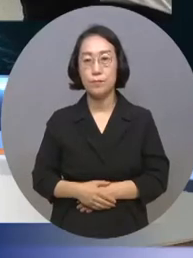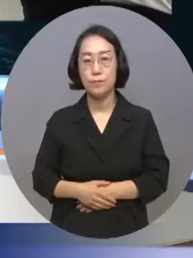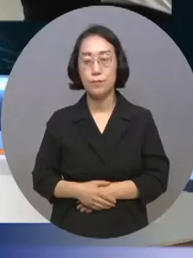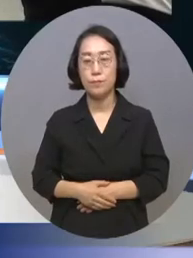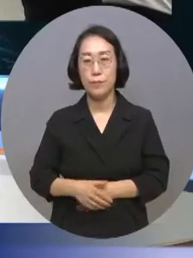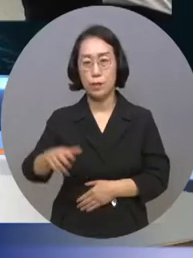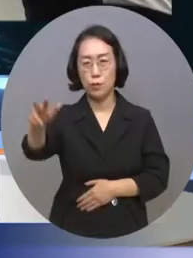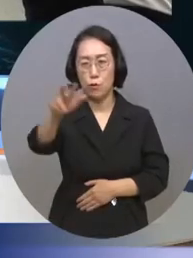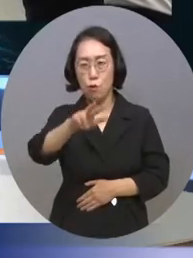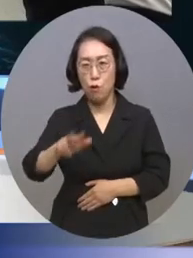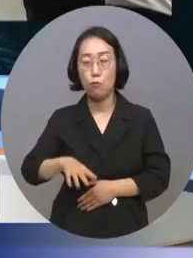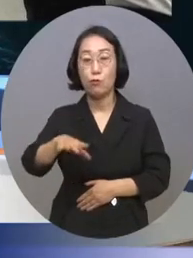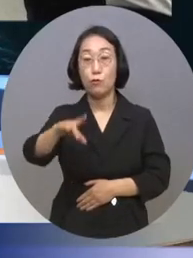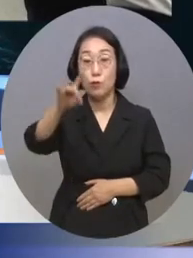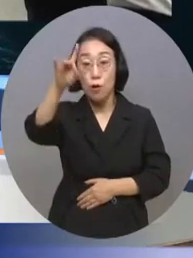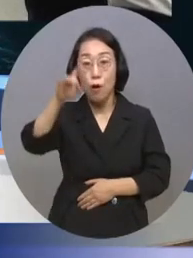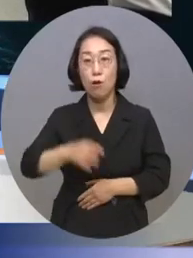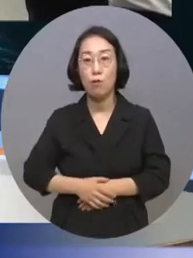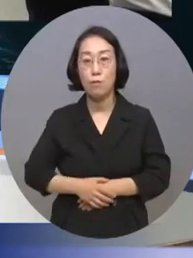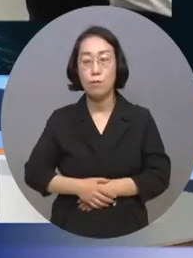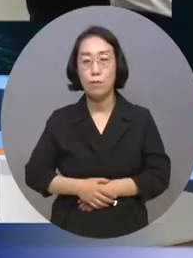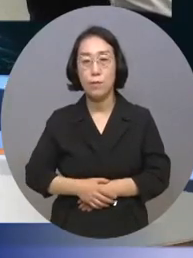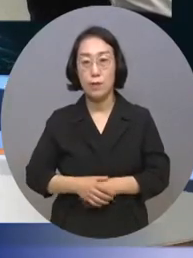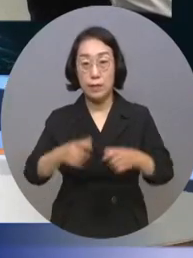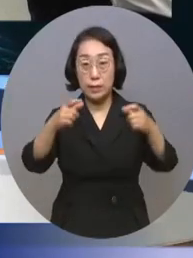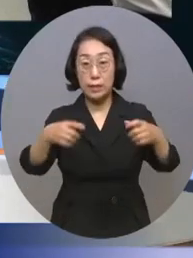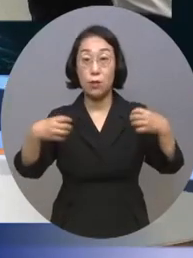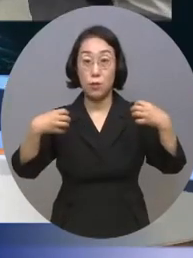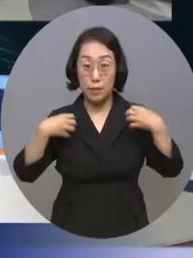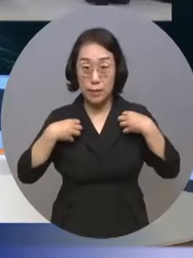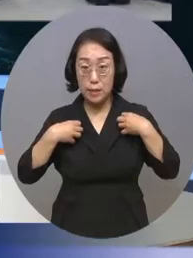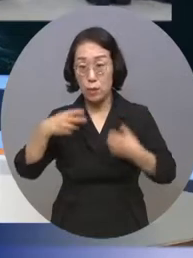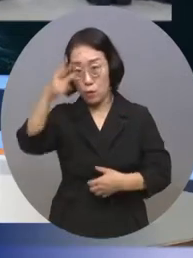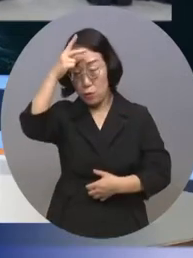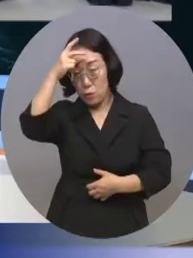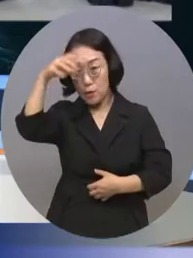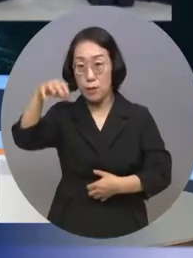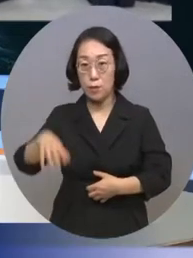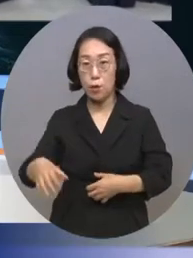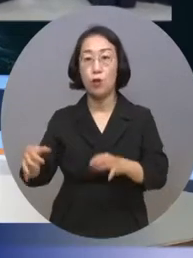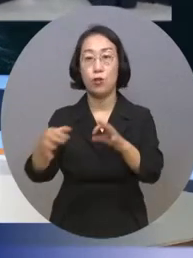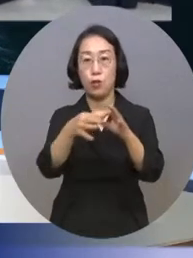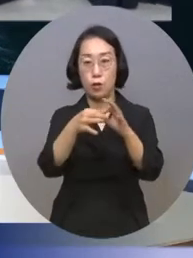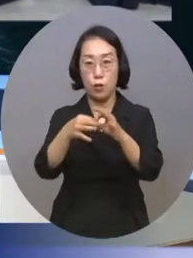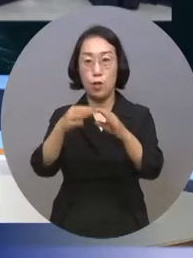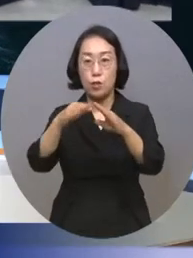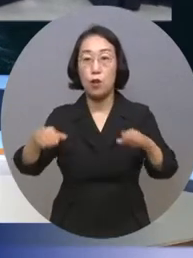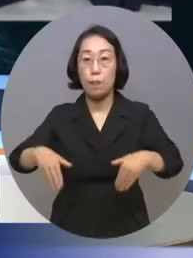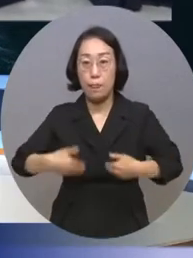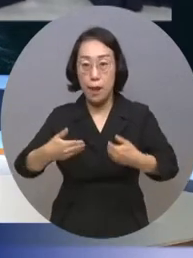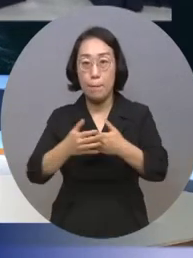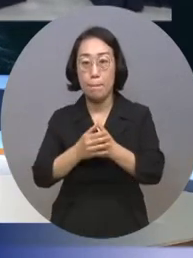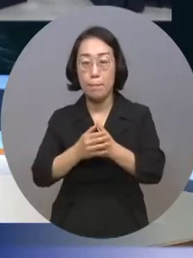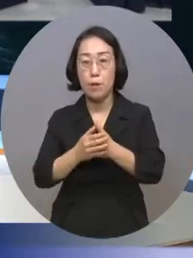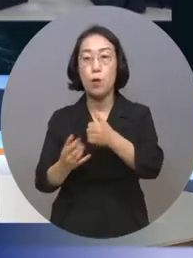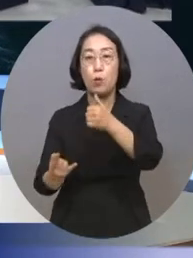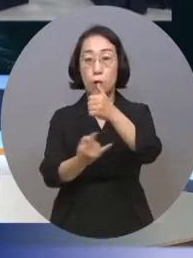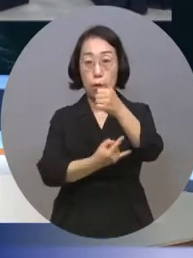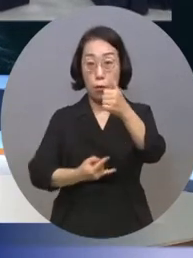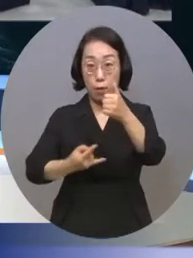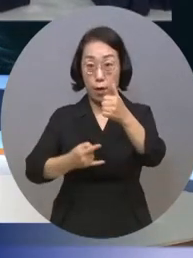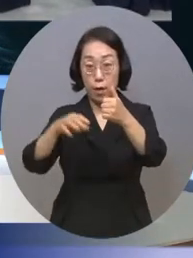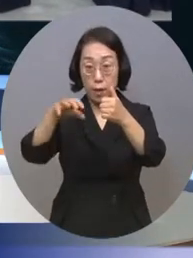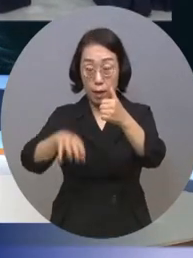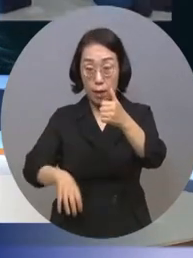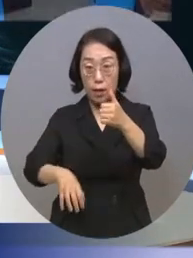전국 최초로 지자체와 경찰서 간 협력 체계를 마련한 전남 자체 경찰 위원회가 출범 1주년을 맞아